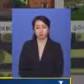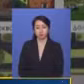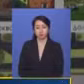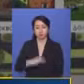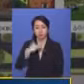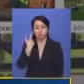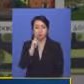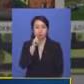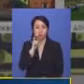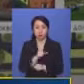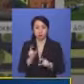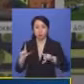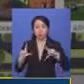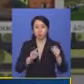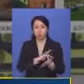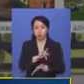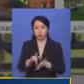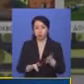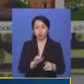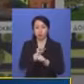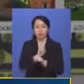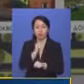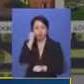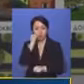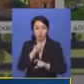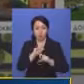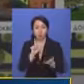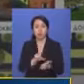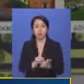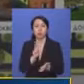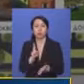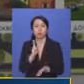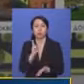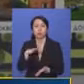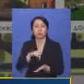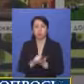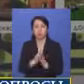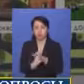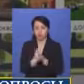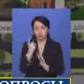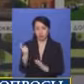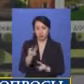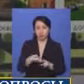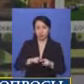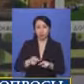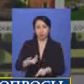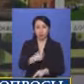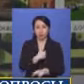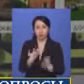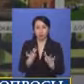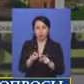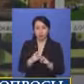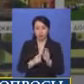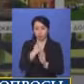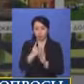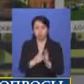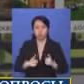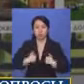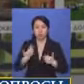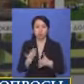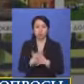Когда молодые люди уедут в город, а старые люди уйдут на пенсию, кто будет заниматься сельским хозяйством? Поэтому мы решаем этот вопрос, стараясь